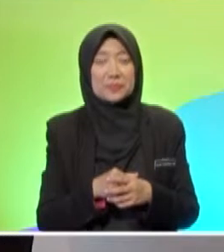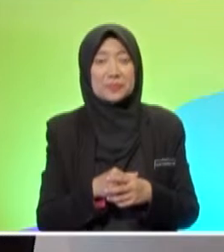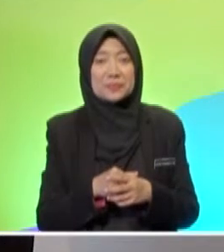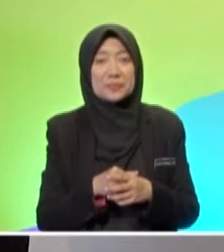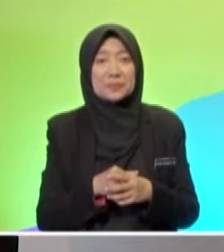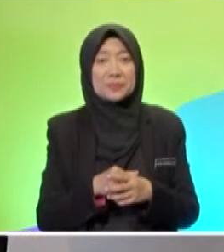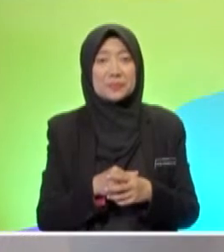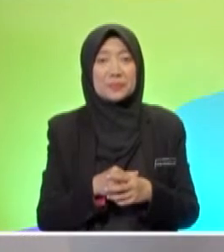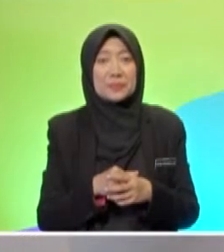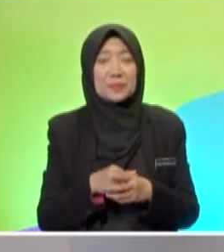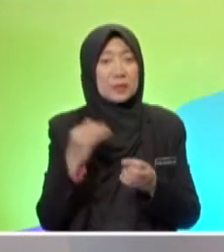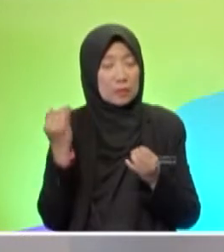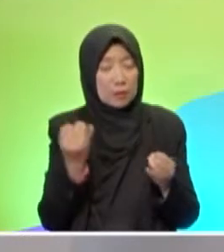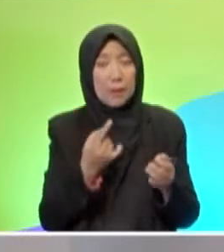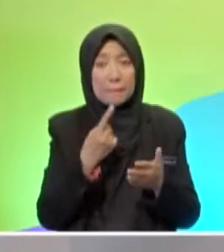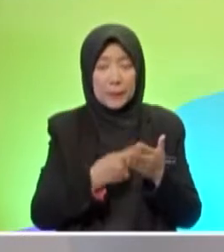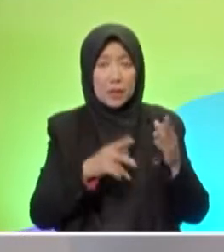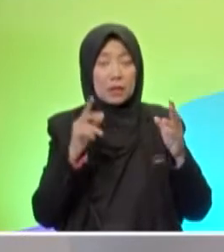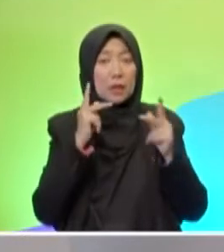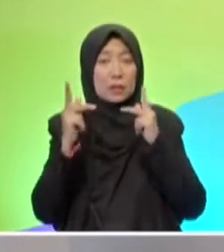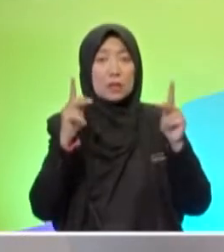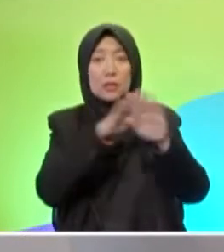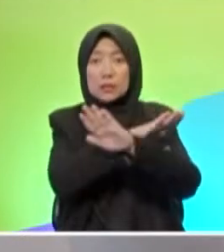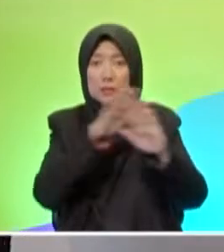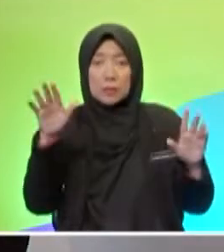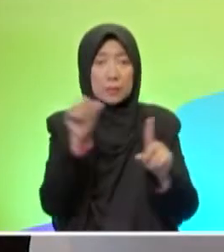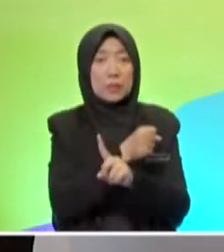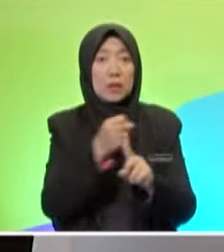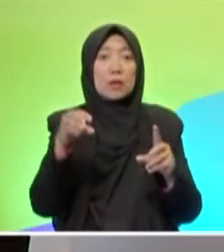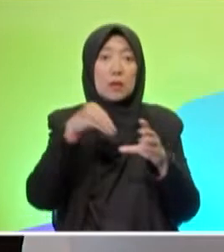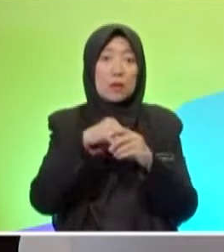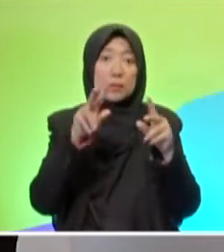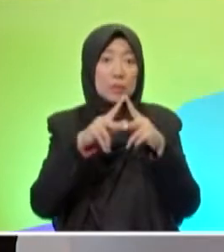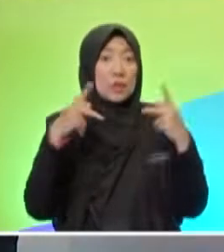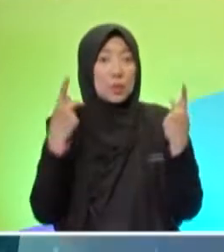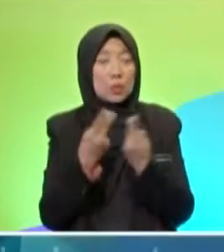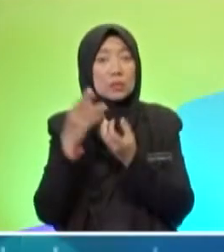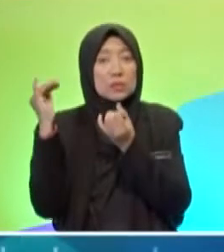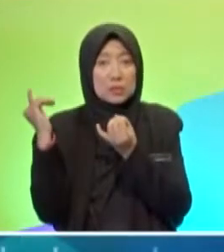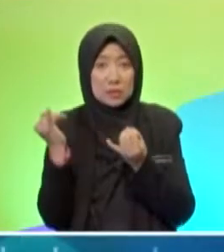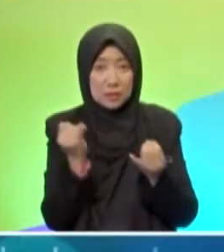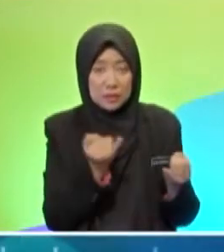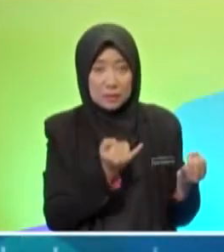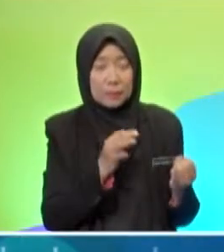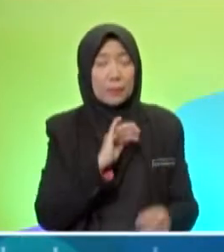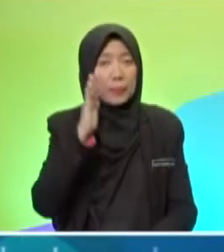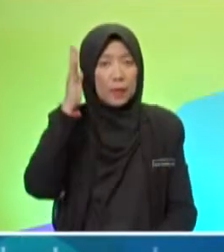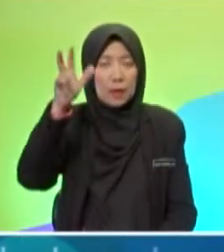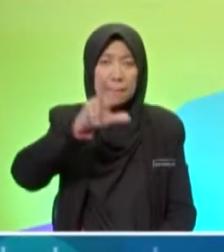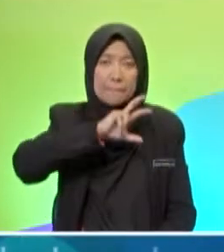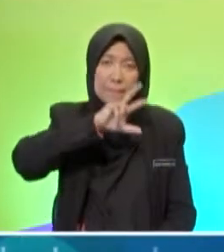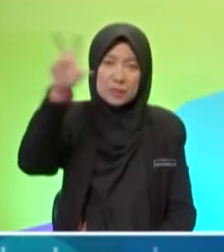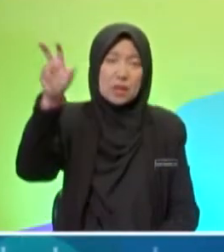filled up yang kecil tidak kepada peneraan dalam keluarga film catching ini saya akan menjauhi